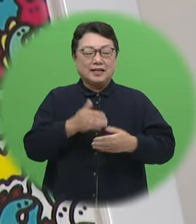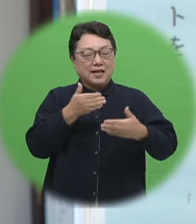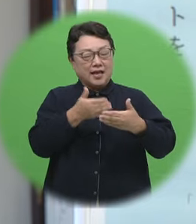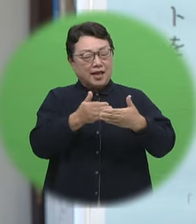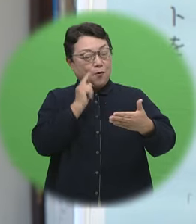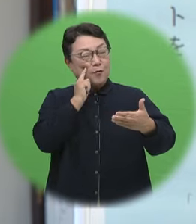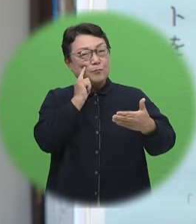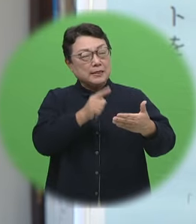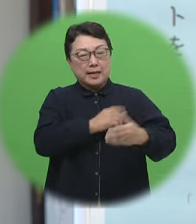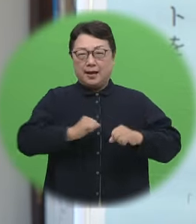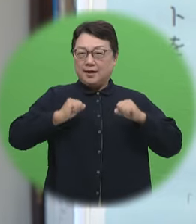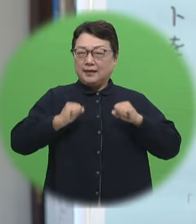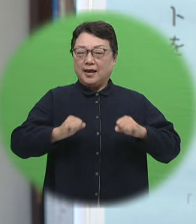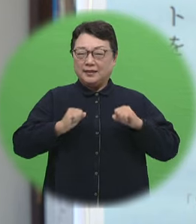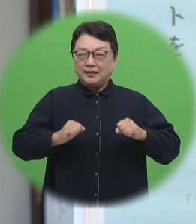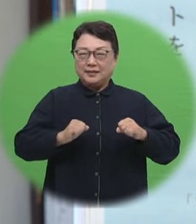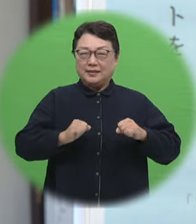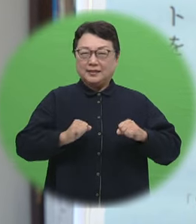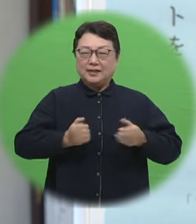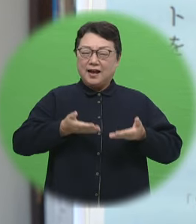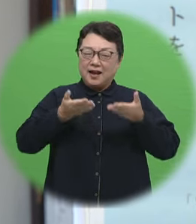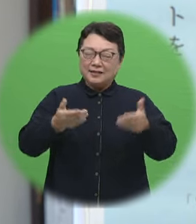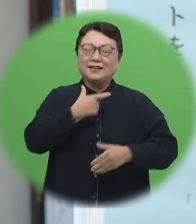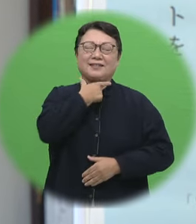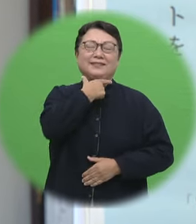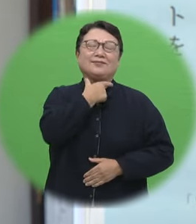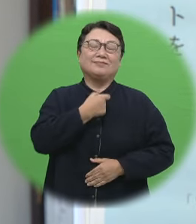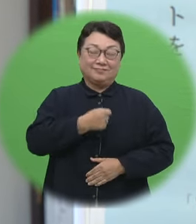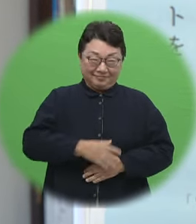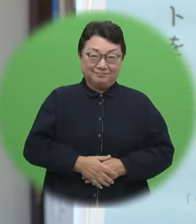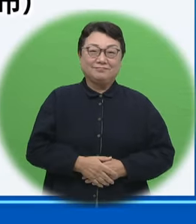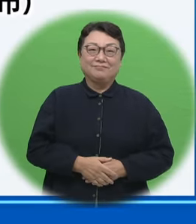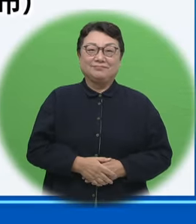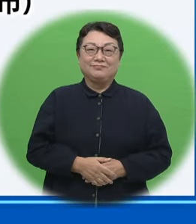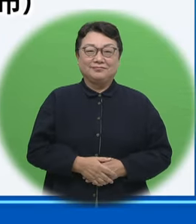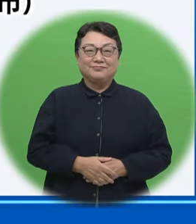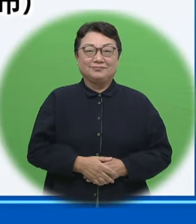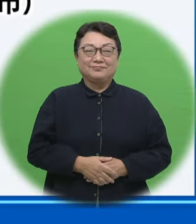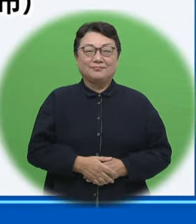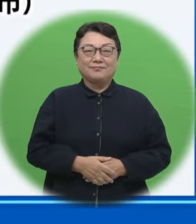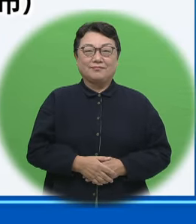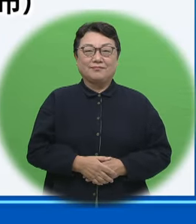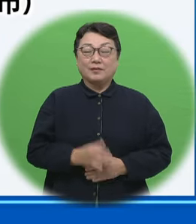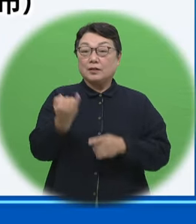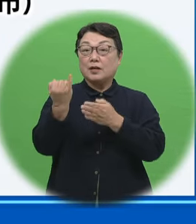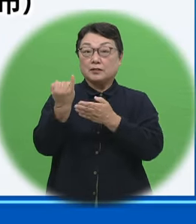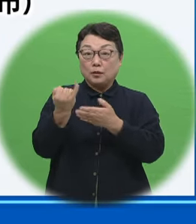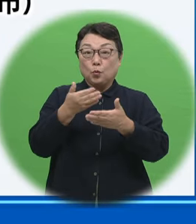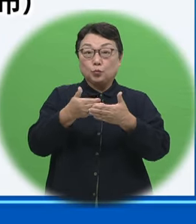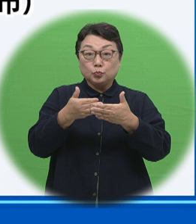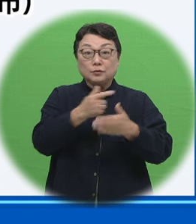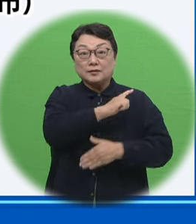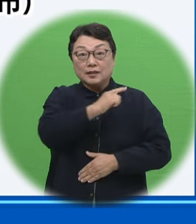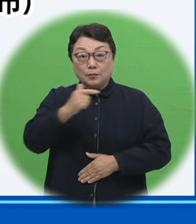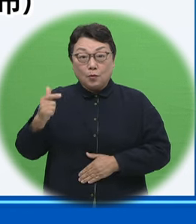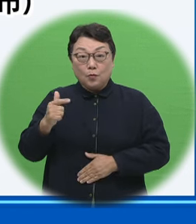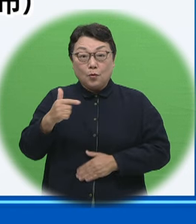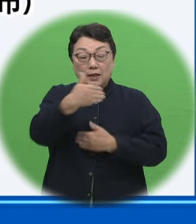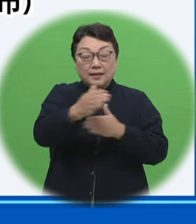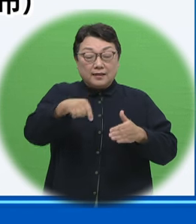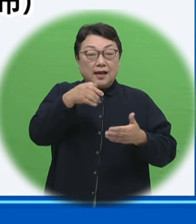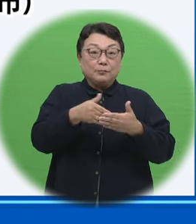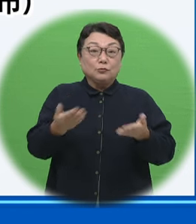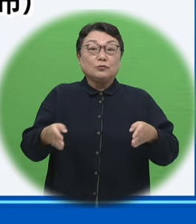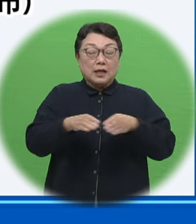て元気づけられたらいいなって思います。 花さんの作品を含めた家中美術館